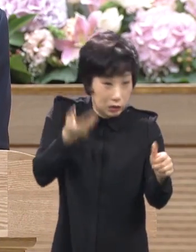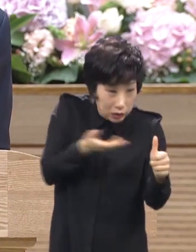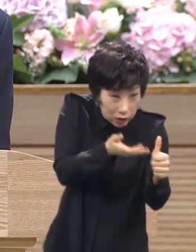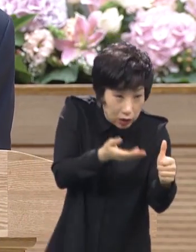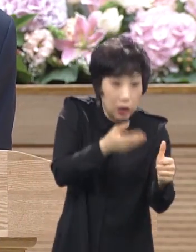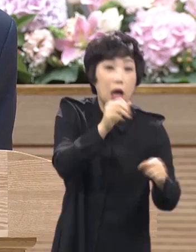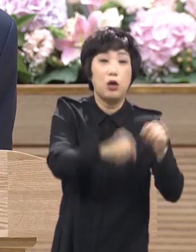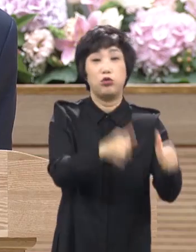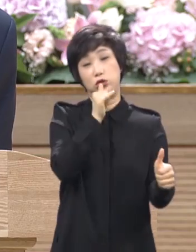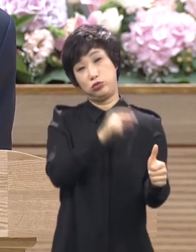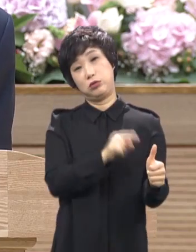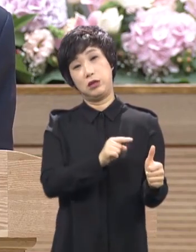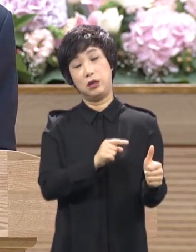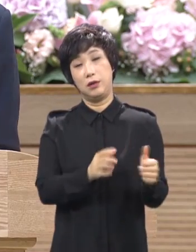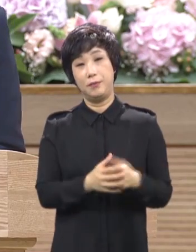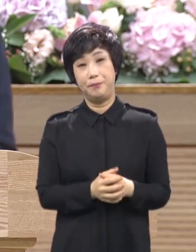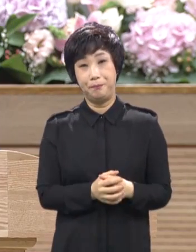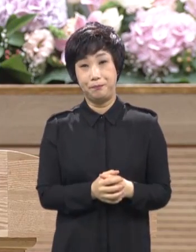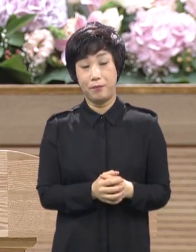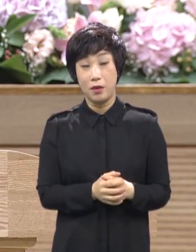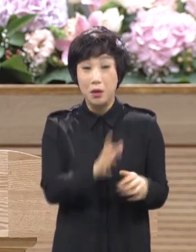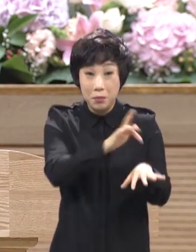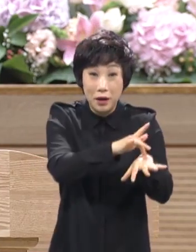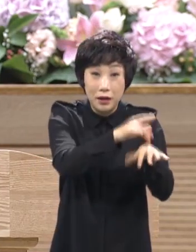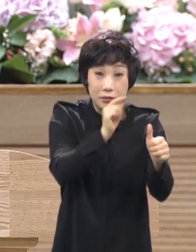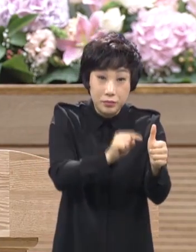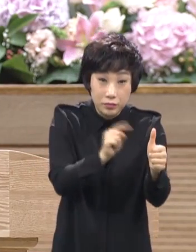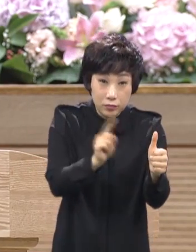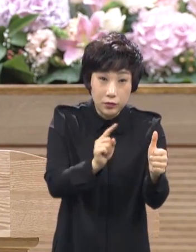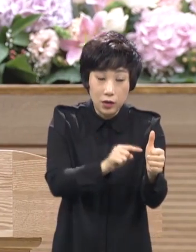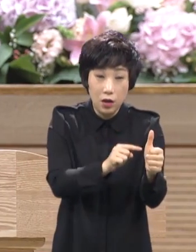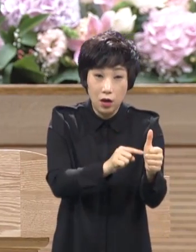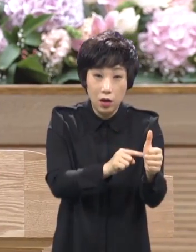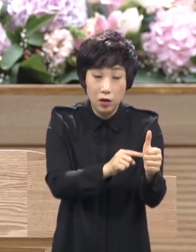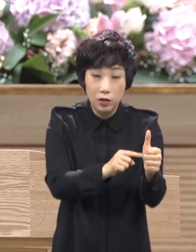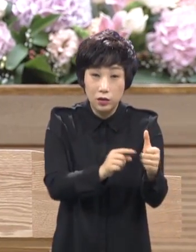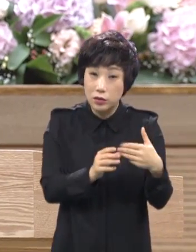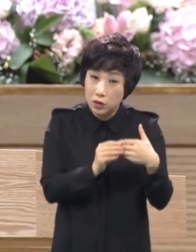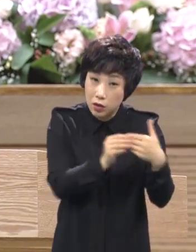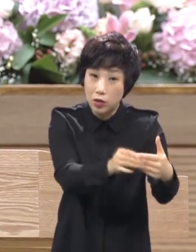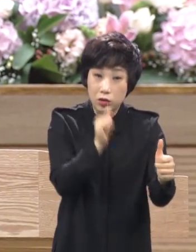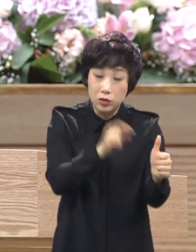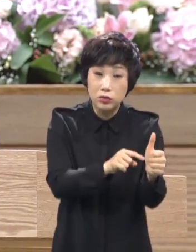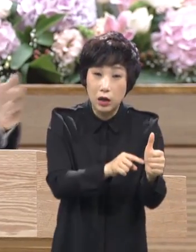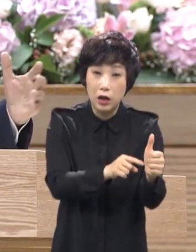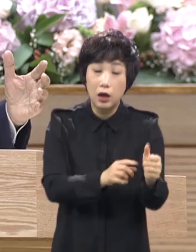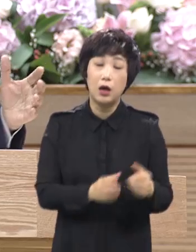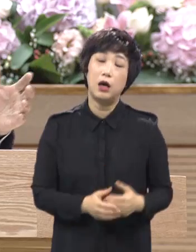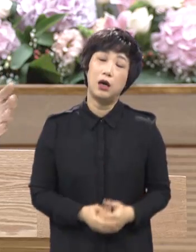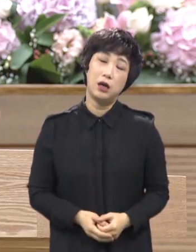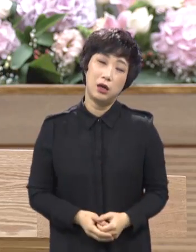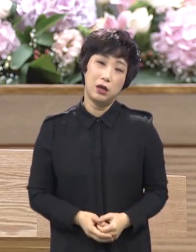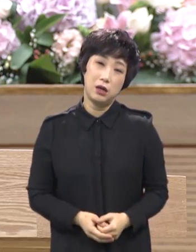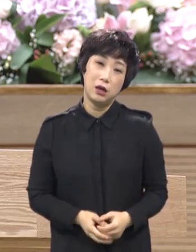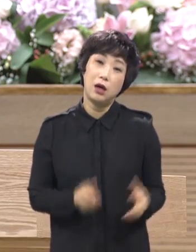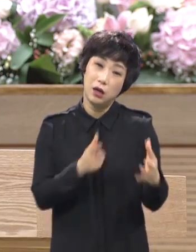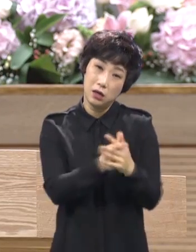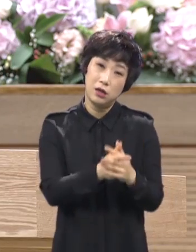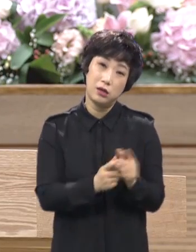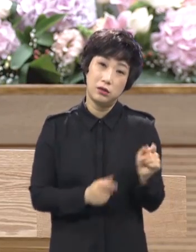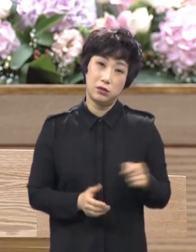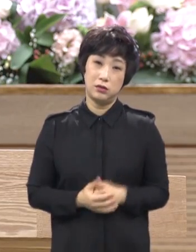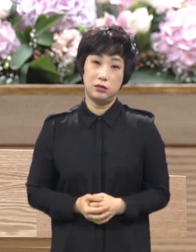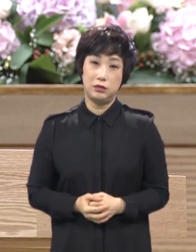대로 행동하고 있구나. 마귀가 저를 움직여 가고 있구나. 답이